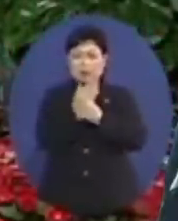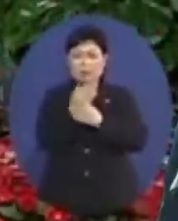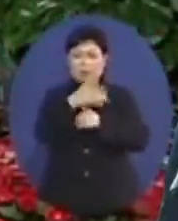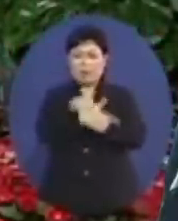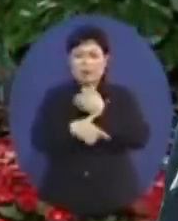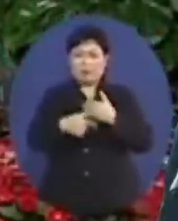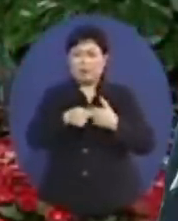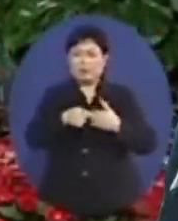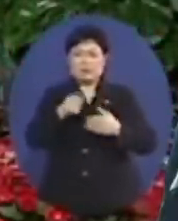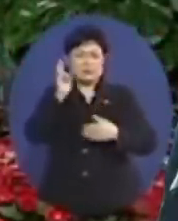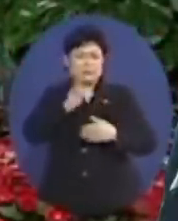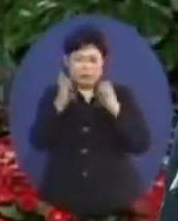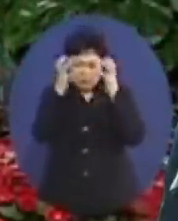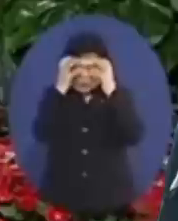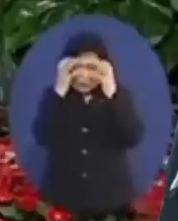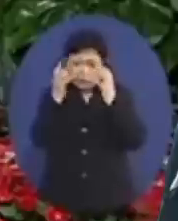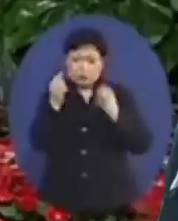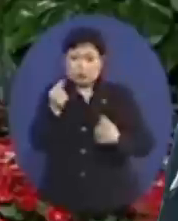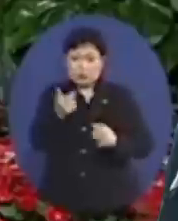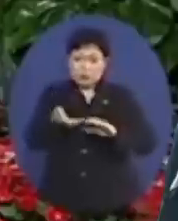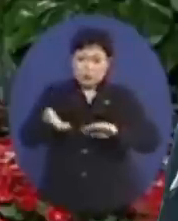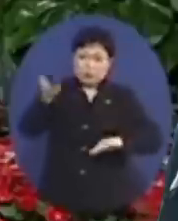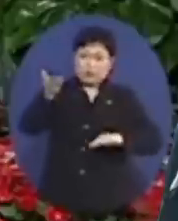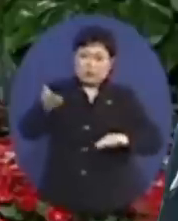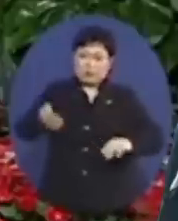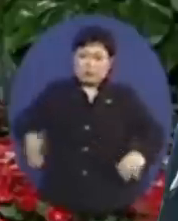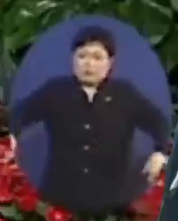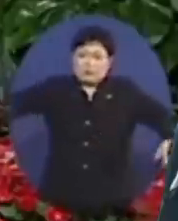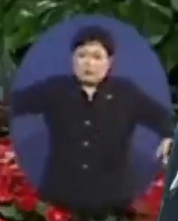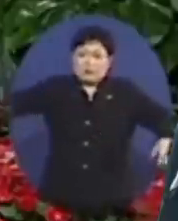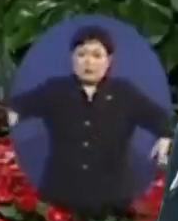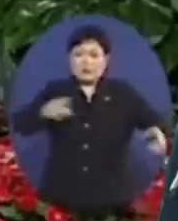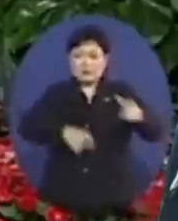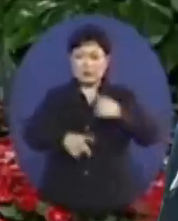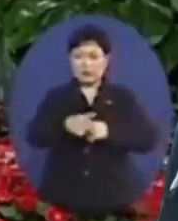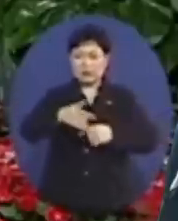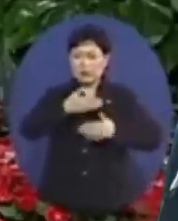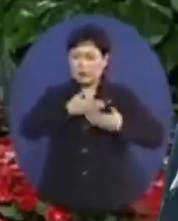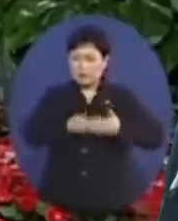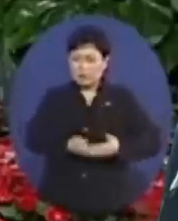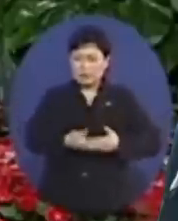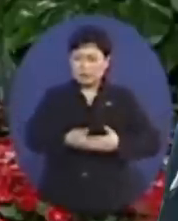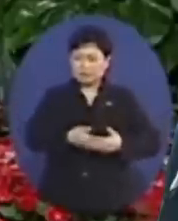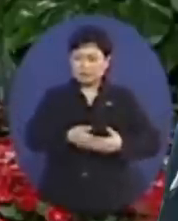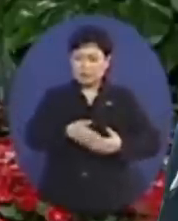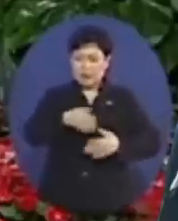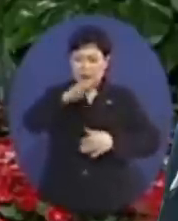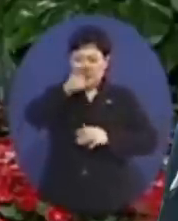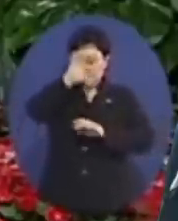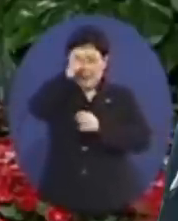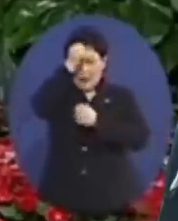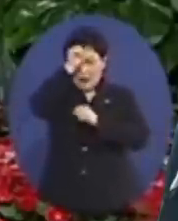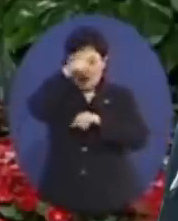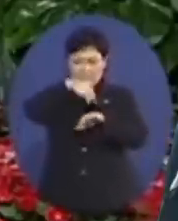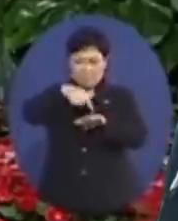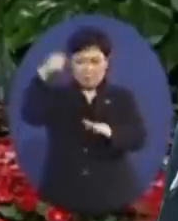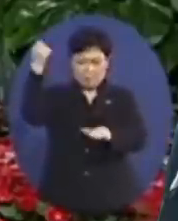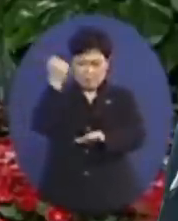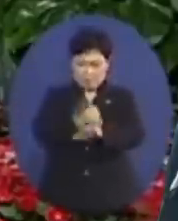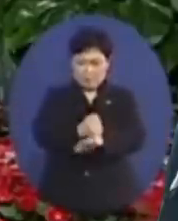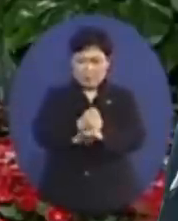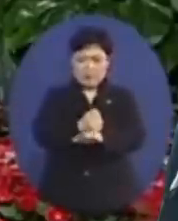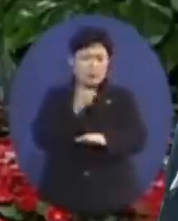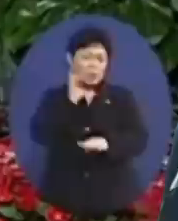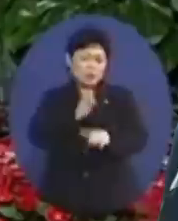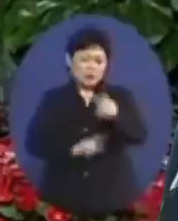위로 조금이라도 지켜 올리려 하면 이때마다 체중이 발등에 꽂힌 못에 실리게 되어 고통은